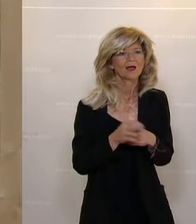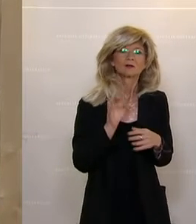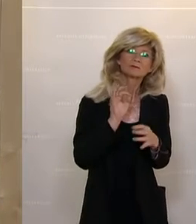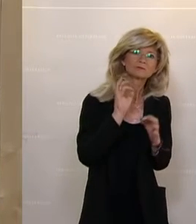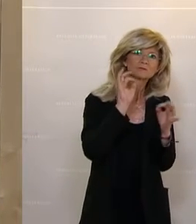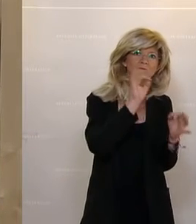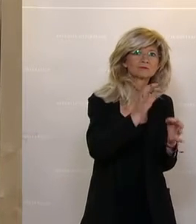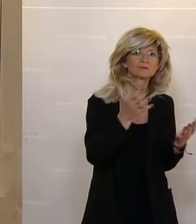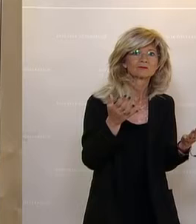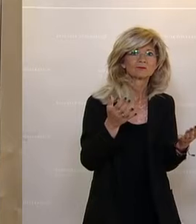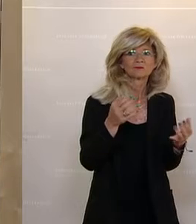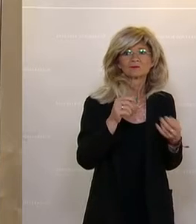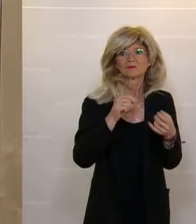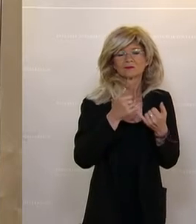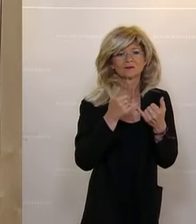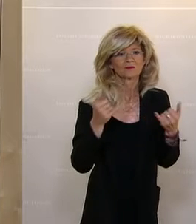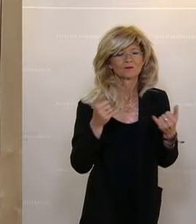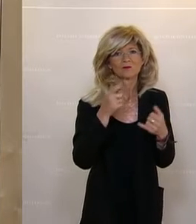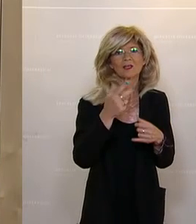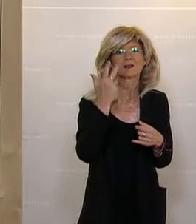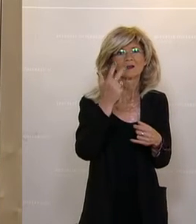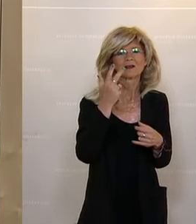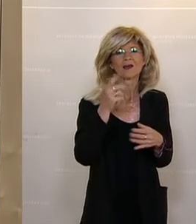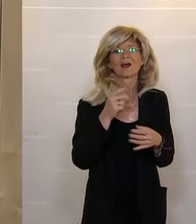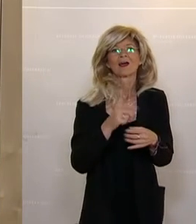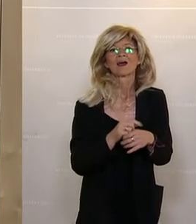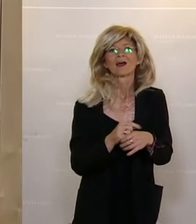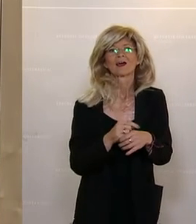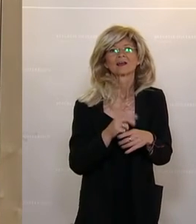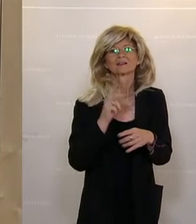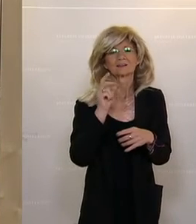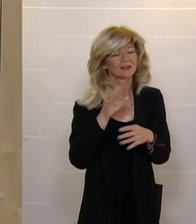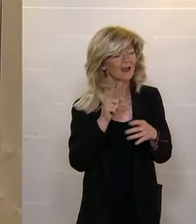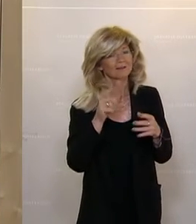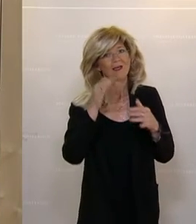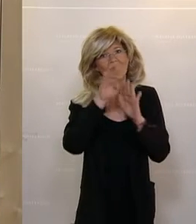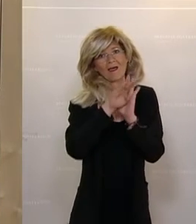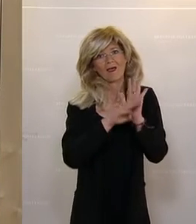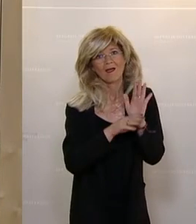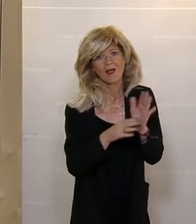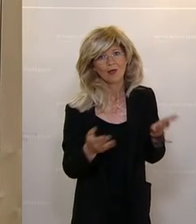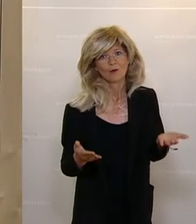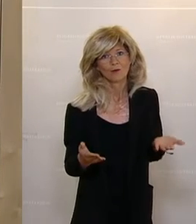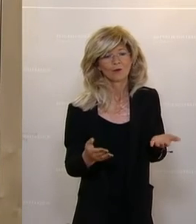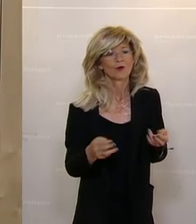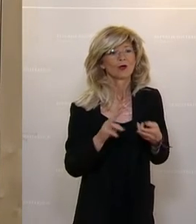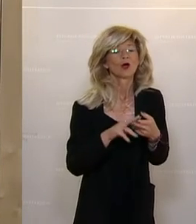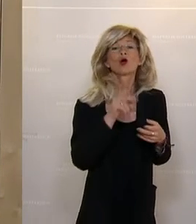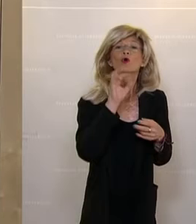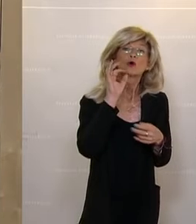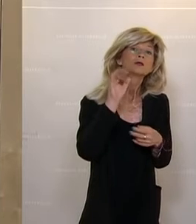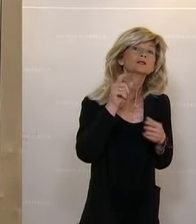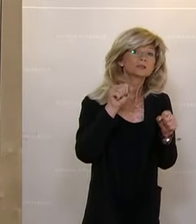die Möglichkeit gibt, ab Herbst die 3G-Regelung anzuwenden. Das ist aus unserer Sicht gut und wichtig. Die